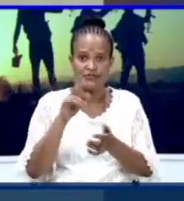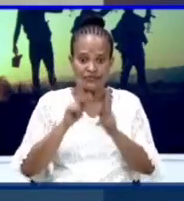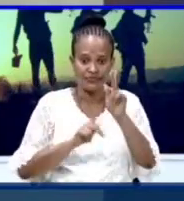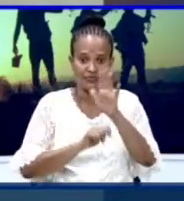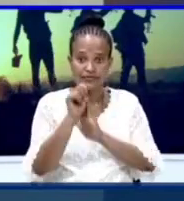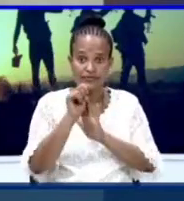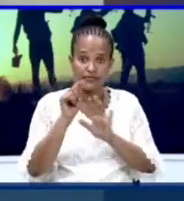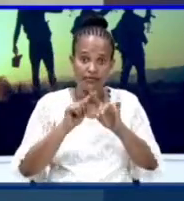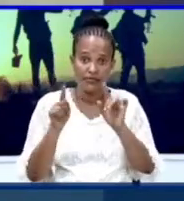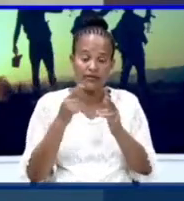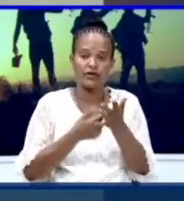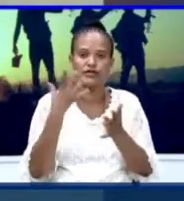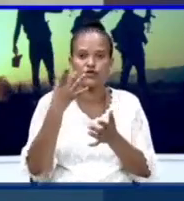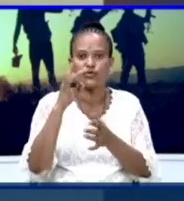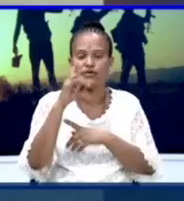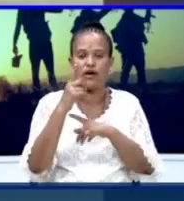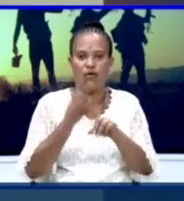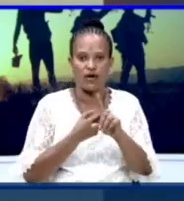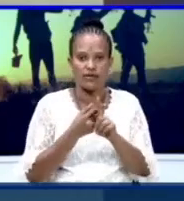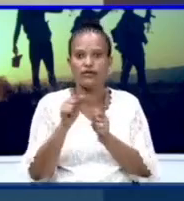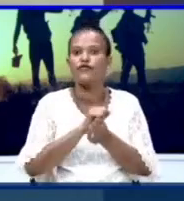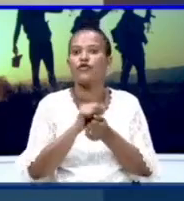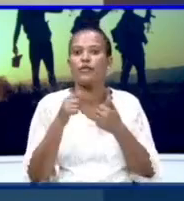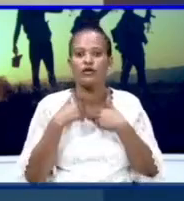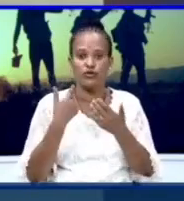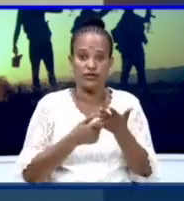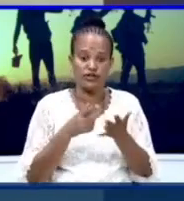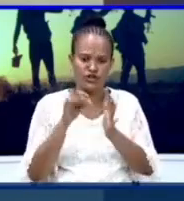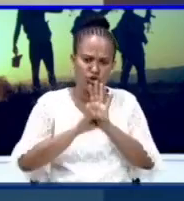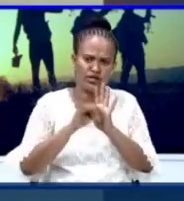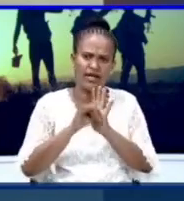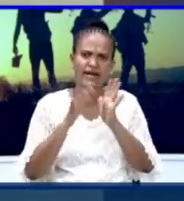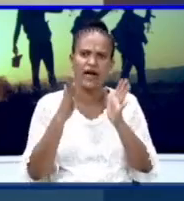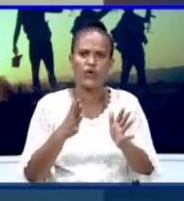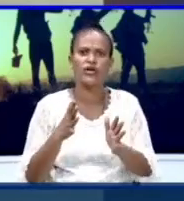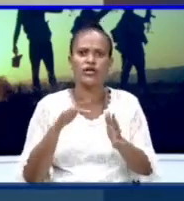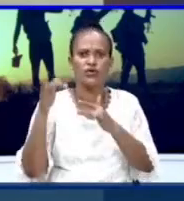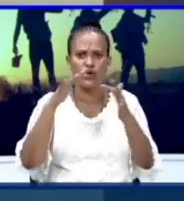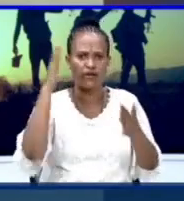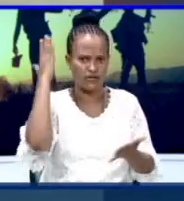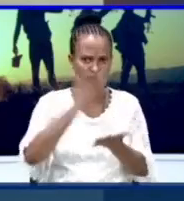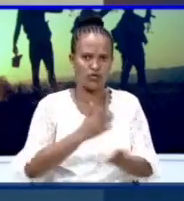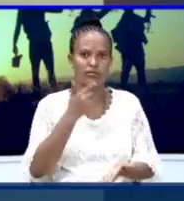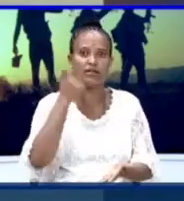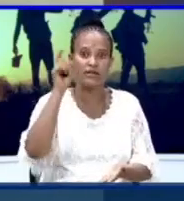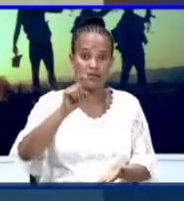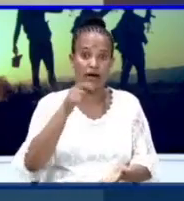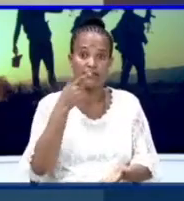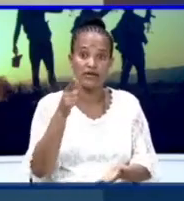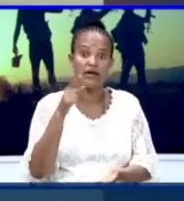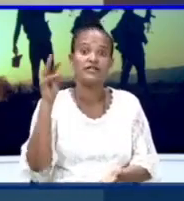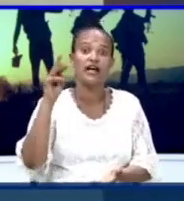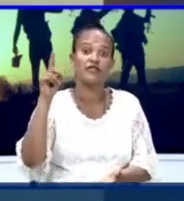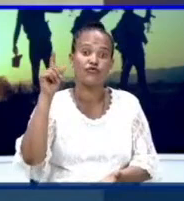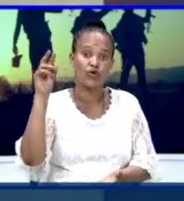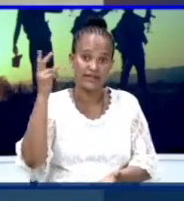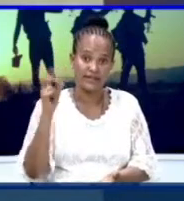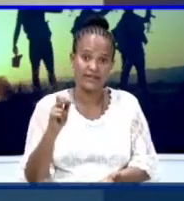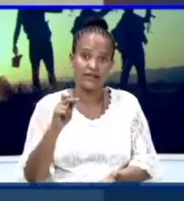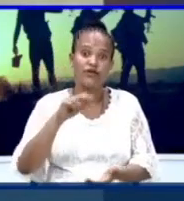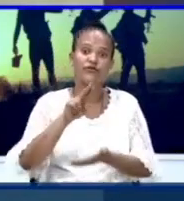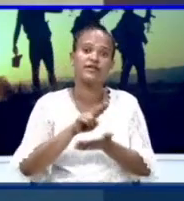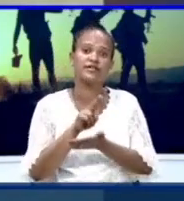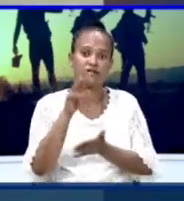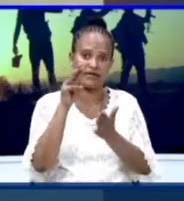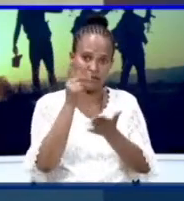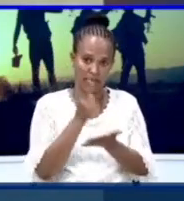ኣብዞም 18 ኣዋርሕ ጠፊኦም ኣለዉ፣ እዚ ጀኖሳይዳዊ ኩናት ዶ ክብል ይግባእ ክትብል ኣብ ስታንፎርድ ዩኒቨርሲቲ ኣብ ስነ ስርዓት